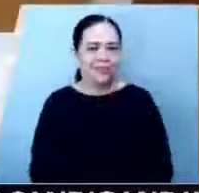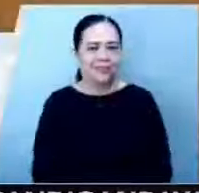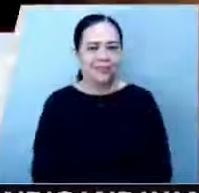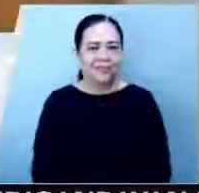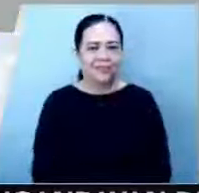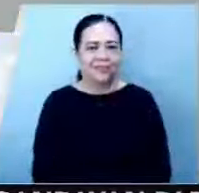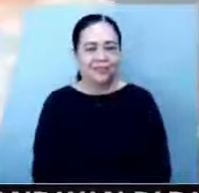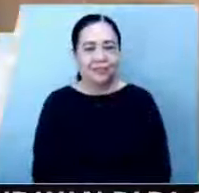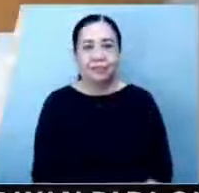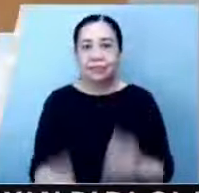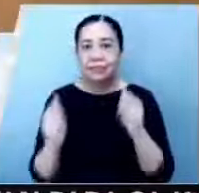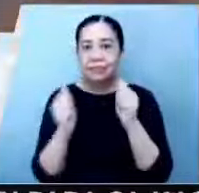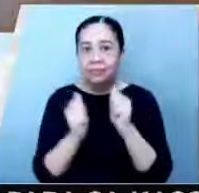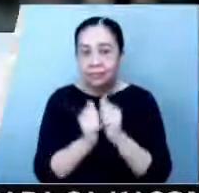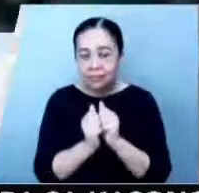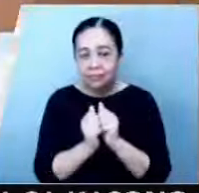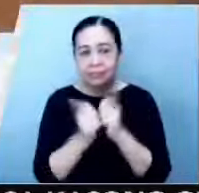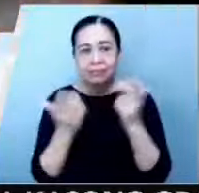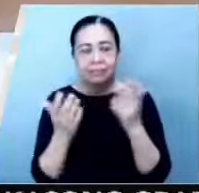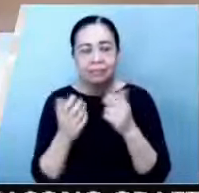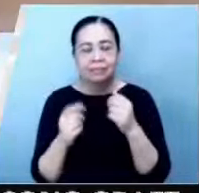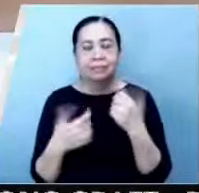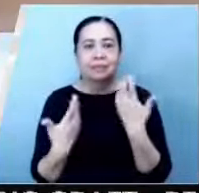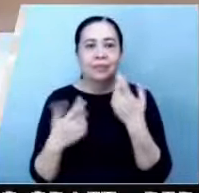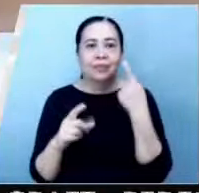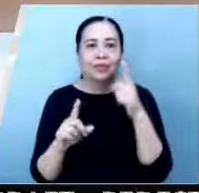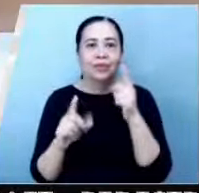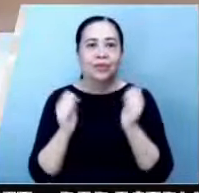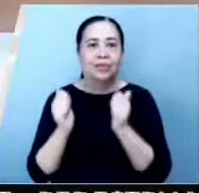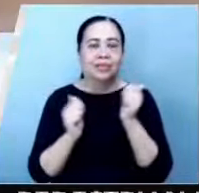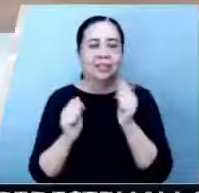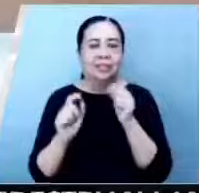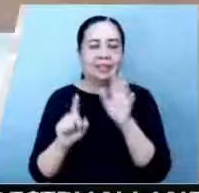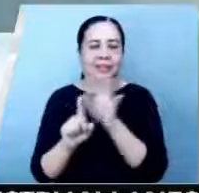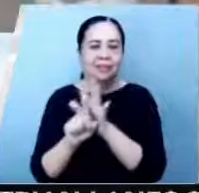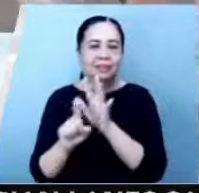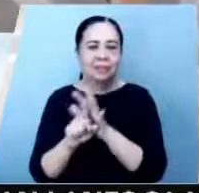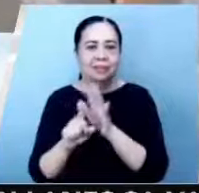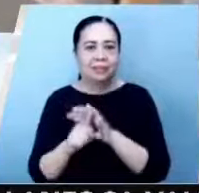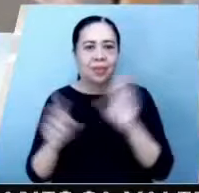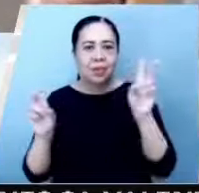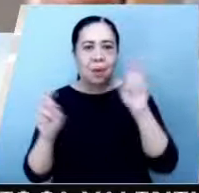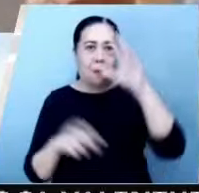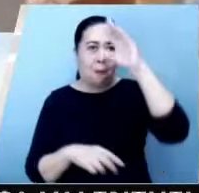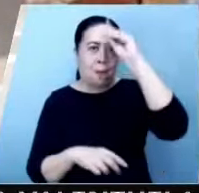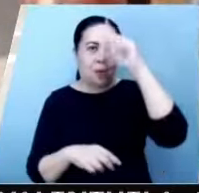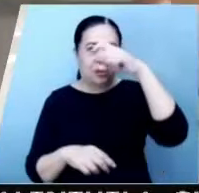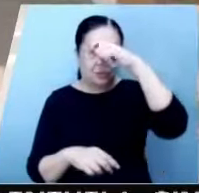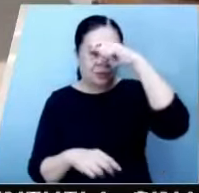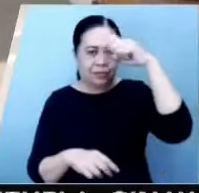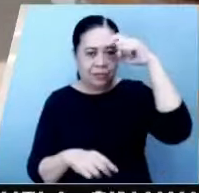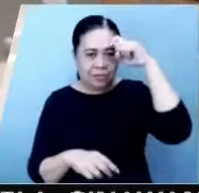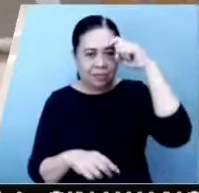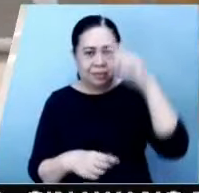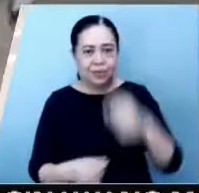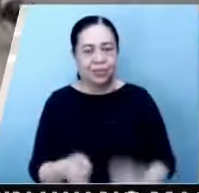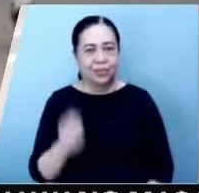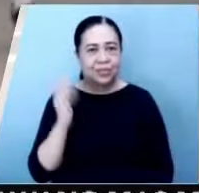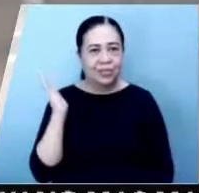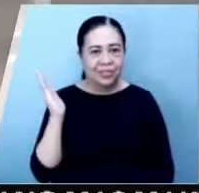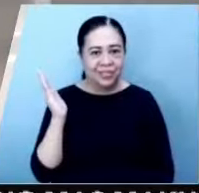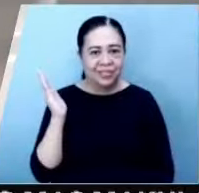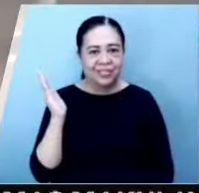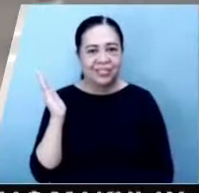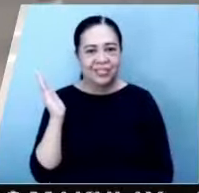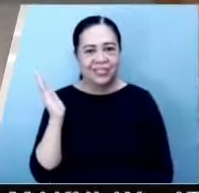Kasama sa Sign for Stardom 2024, ang ito sa Boys of Summer na sina Radson Flores, Bruce Roland,